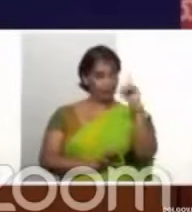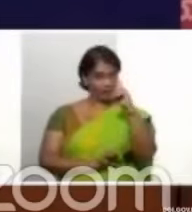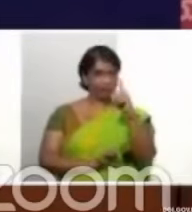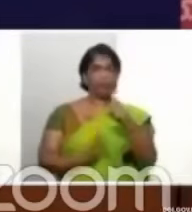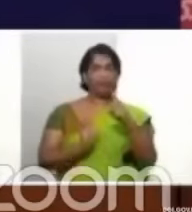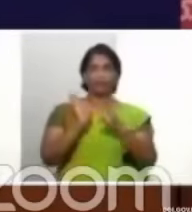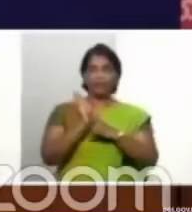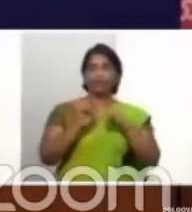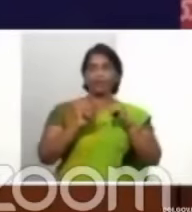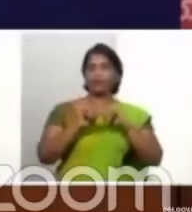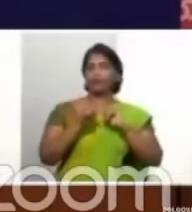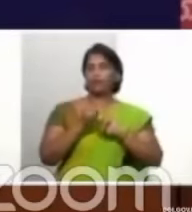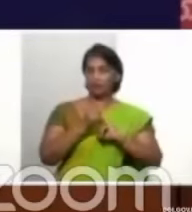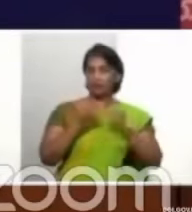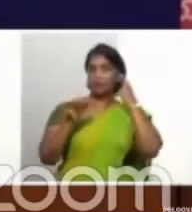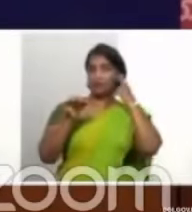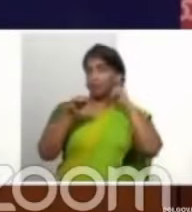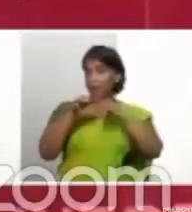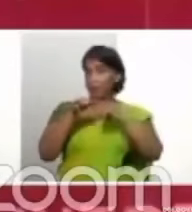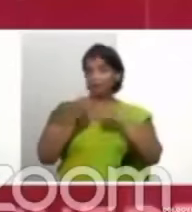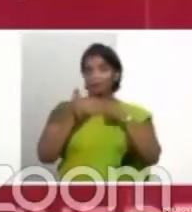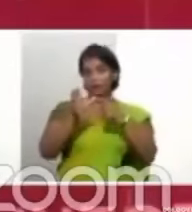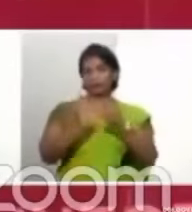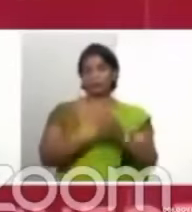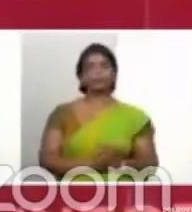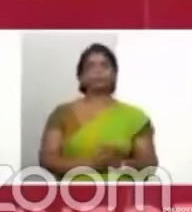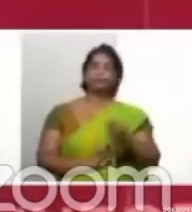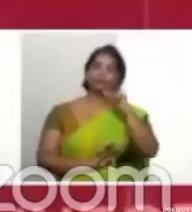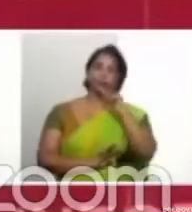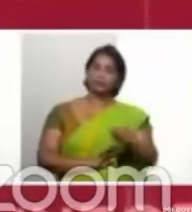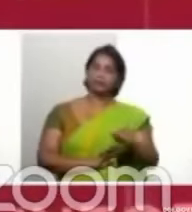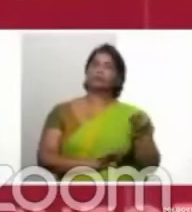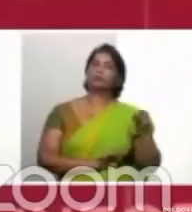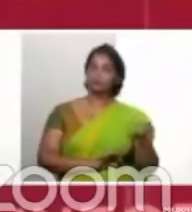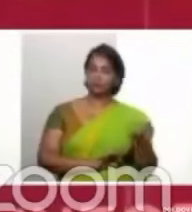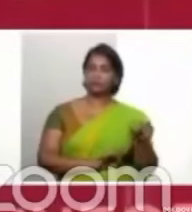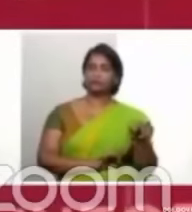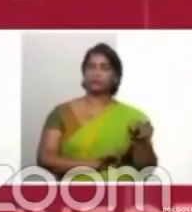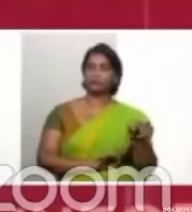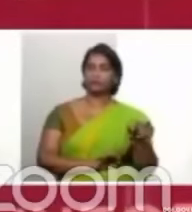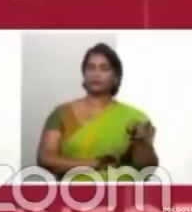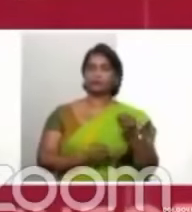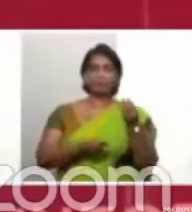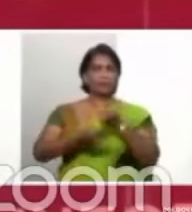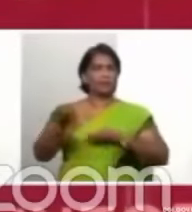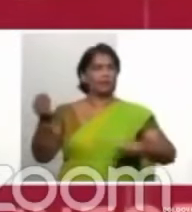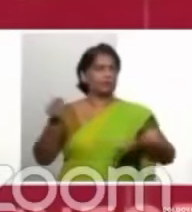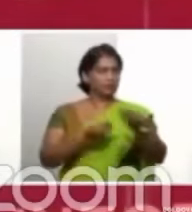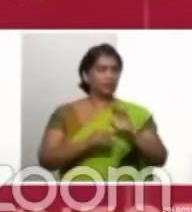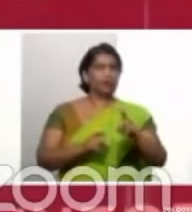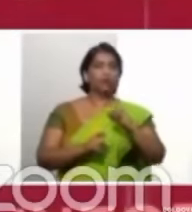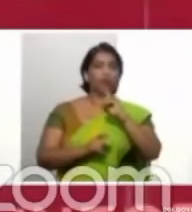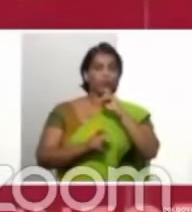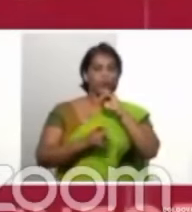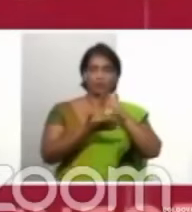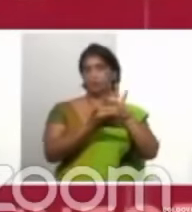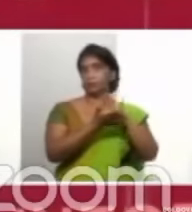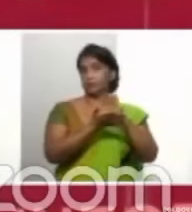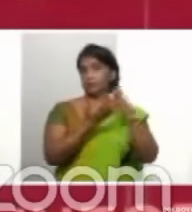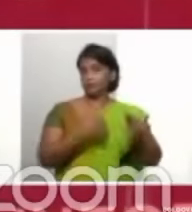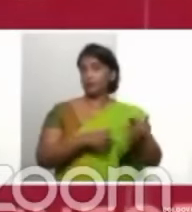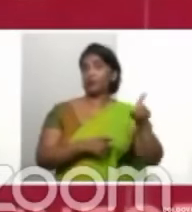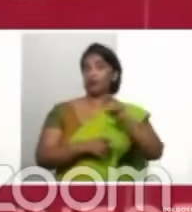පළවෙනි එක VFS ප්‍රශ්න සම්බන්ධයෙන් පිළිතුරු දීලා ඉන්නම්. ඇත්තටම එතන වෙච්ච ගනුදෙනුව පිළිබඳව උසාවි